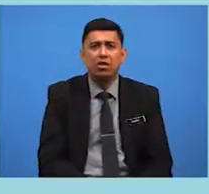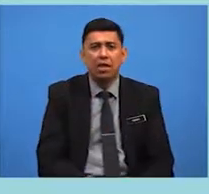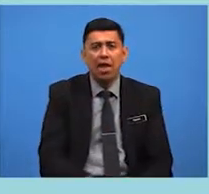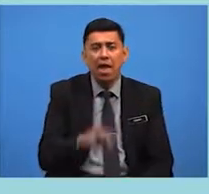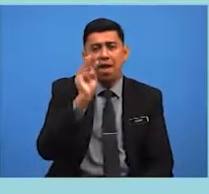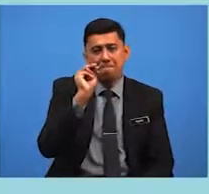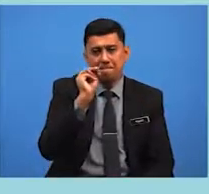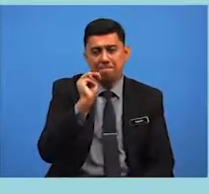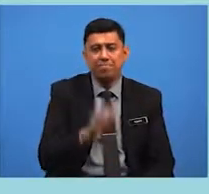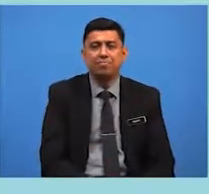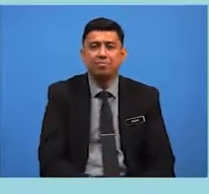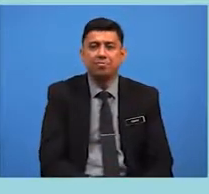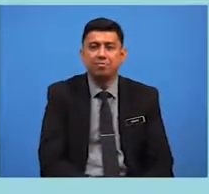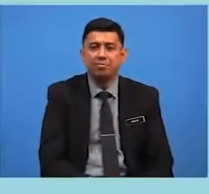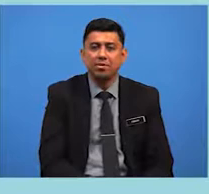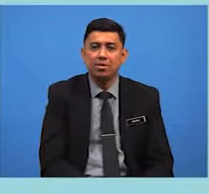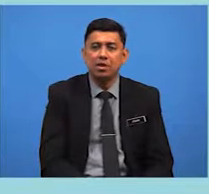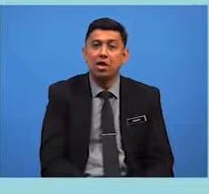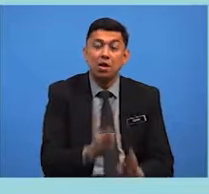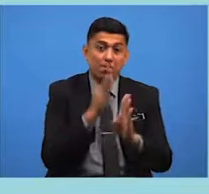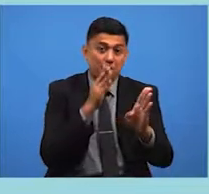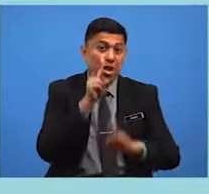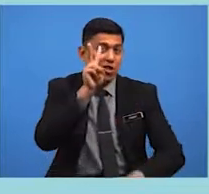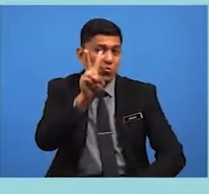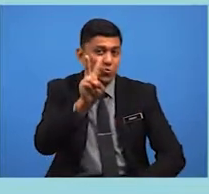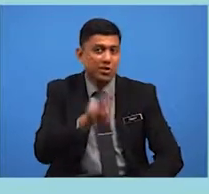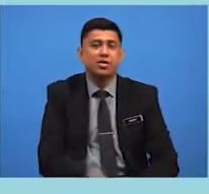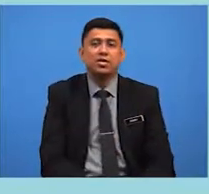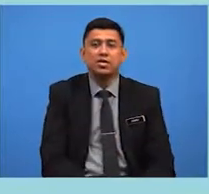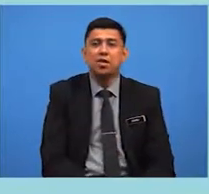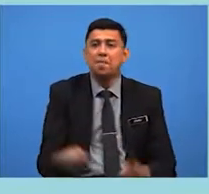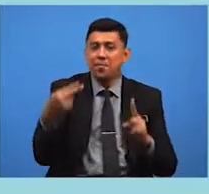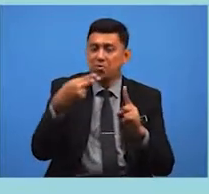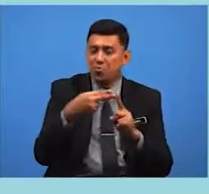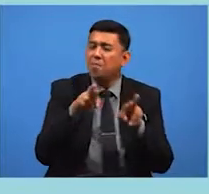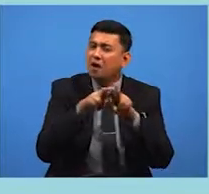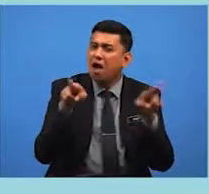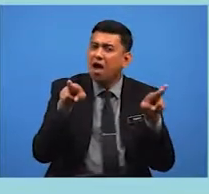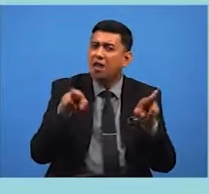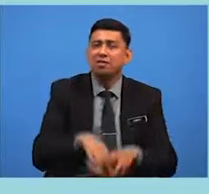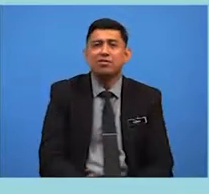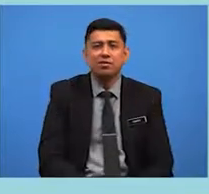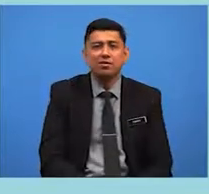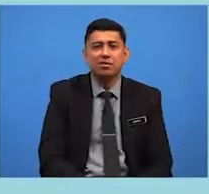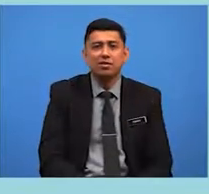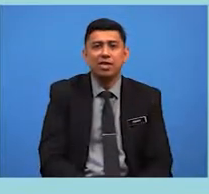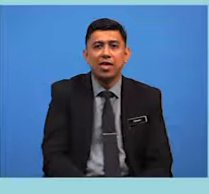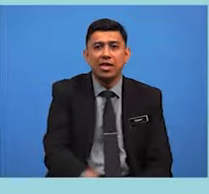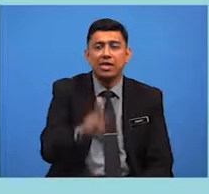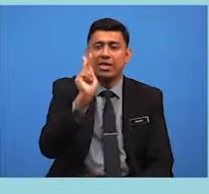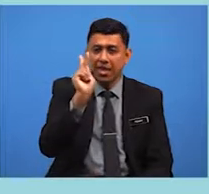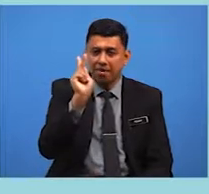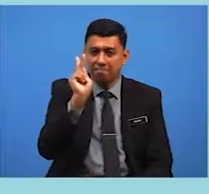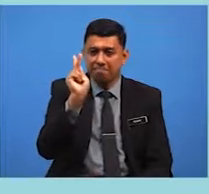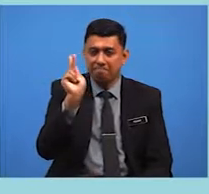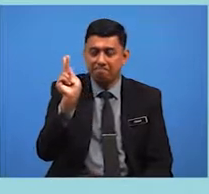M. Manakala pada baris yang kedua, huruf yang bergaris ialah konsonan